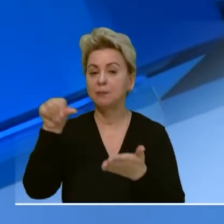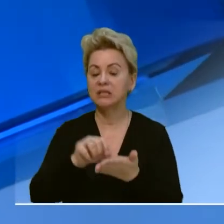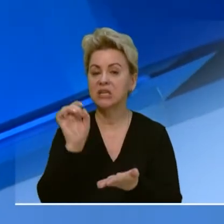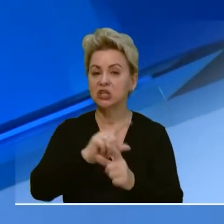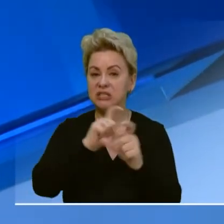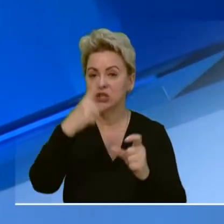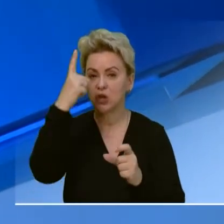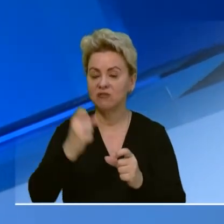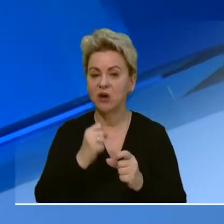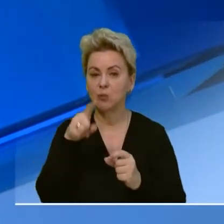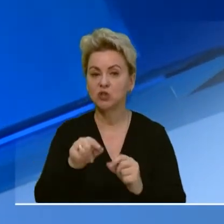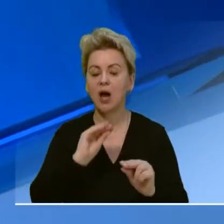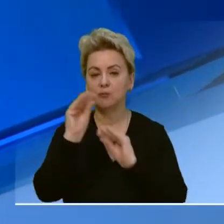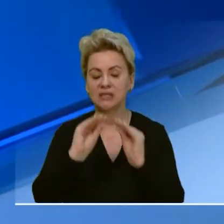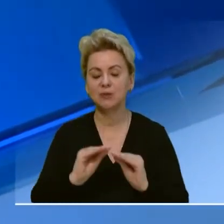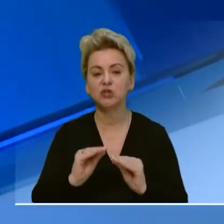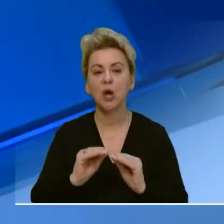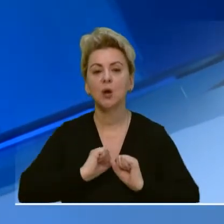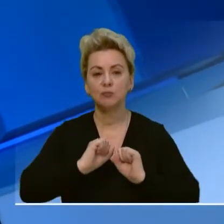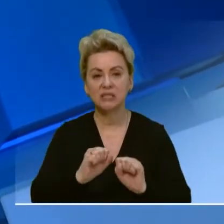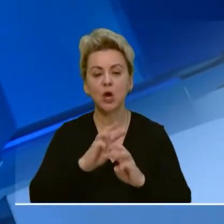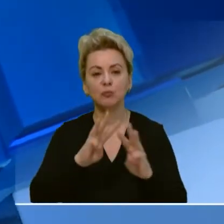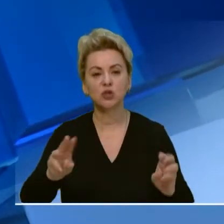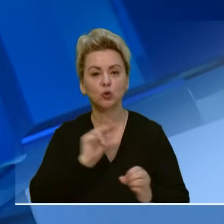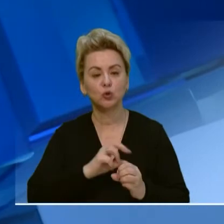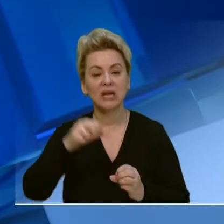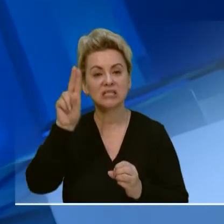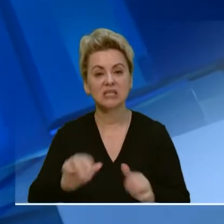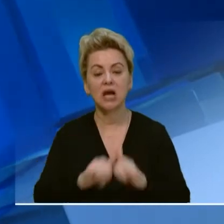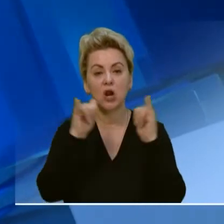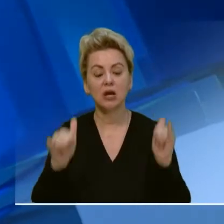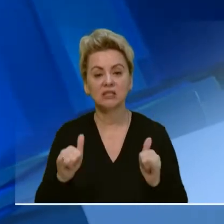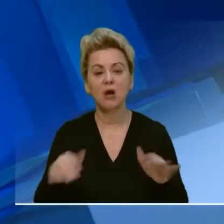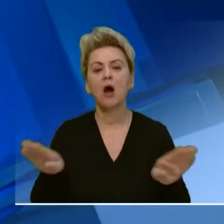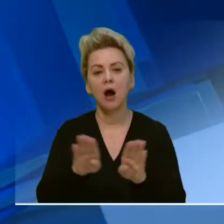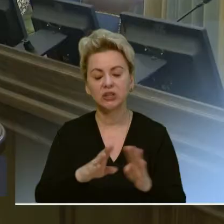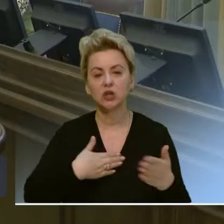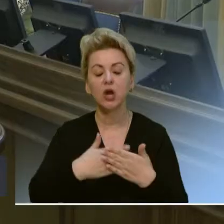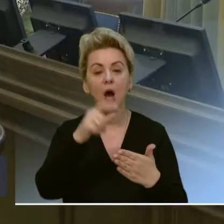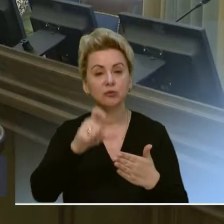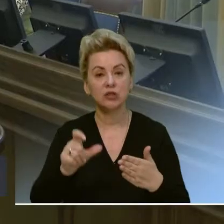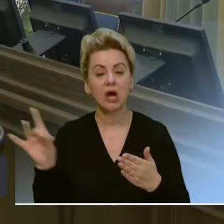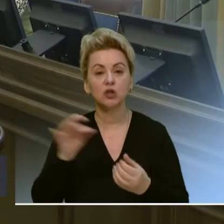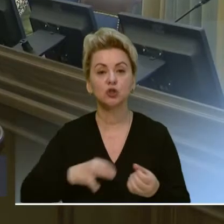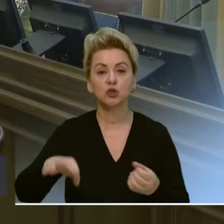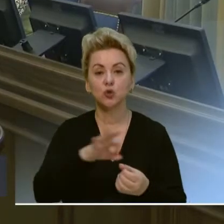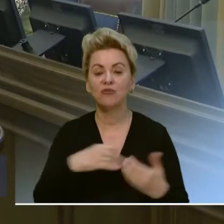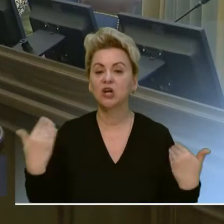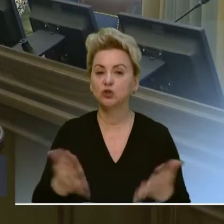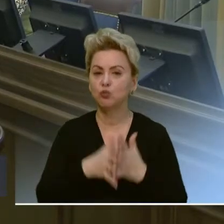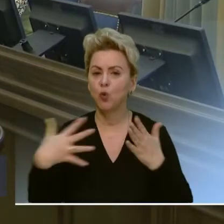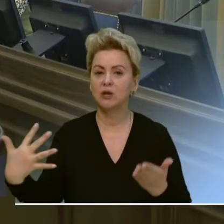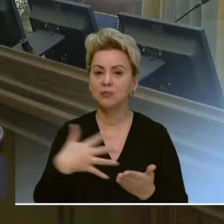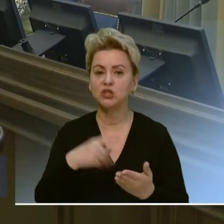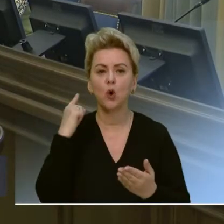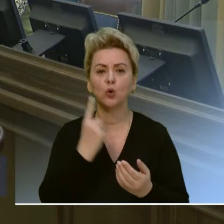Центра информационного обеспечения безопасности, Министерства труда и социального развития, а также общественники. В Ростовской области проживает более